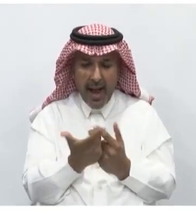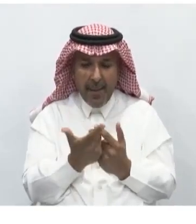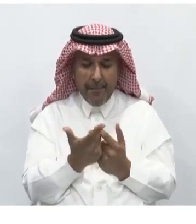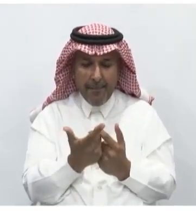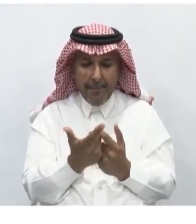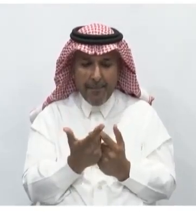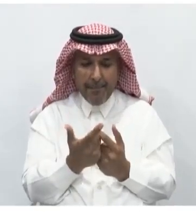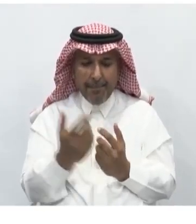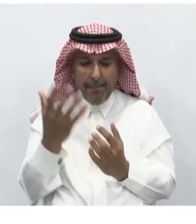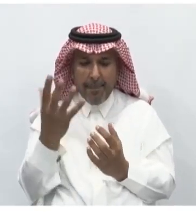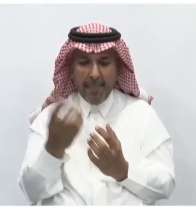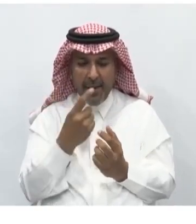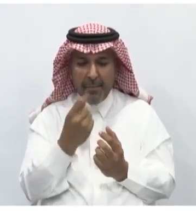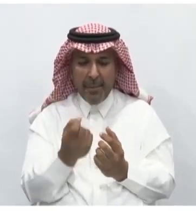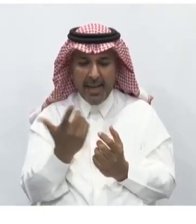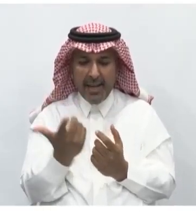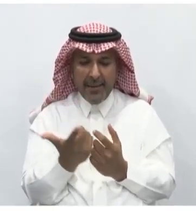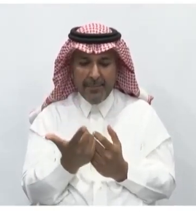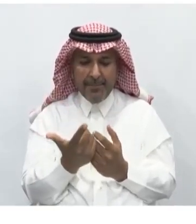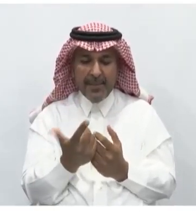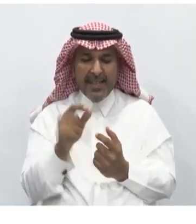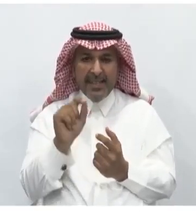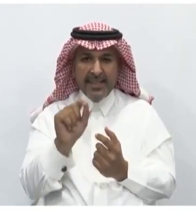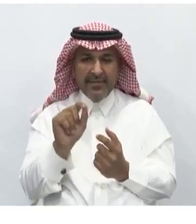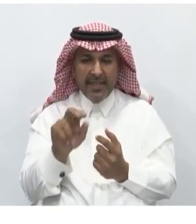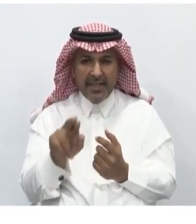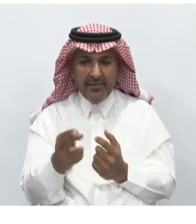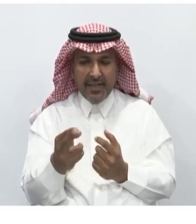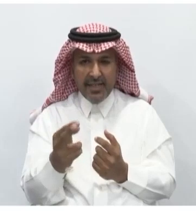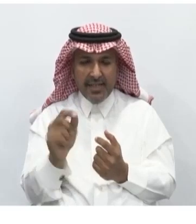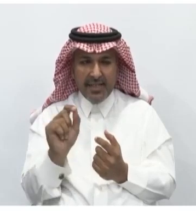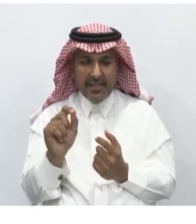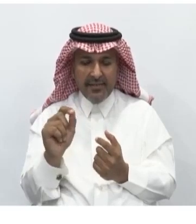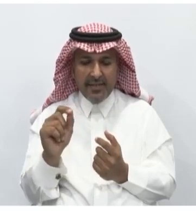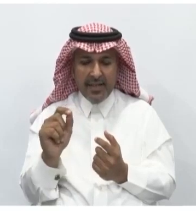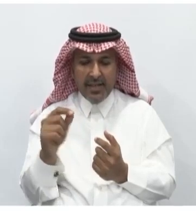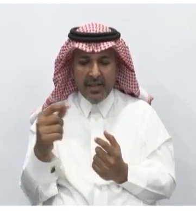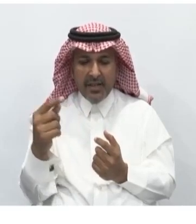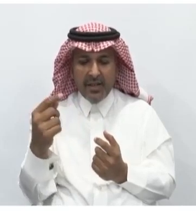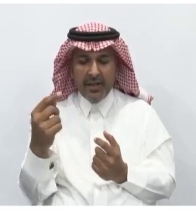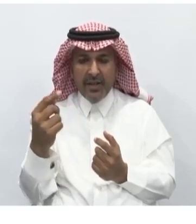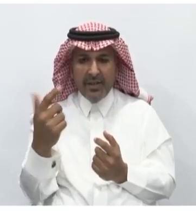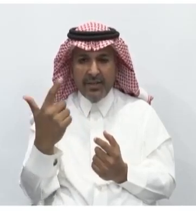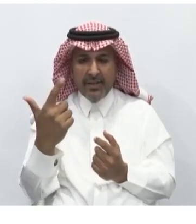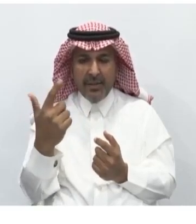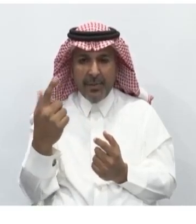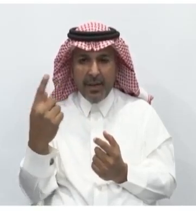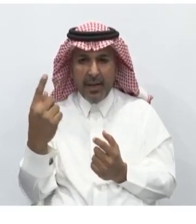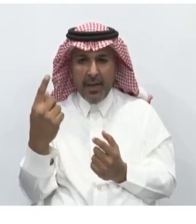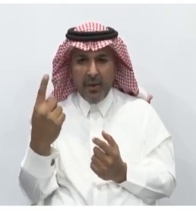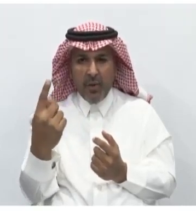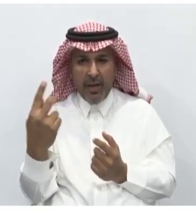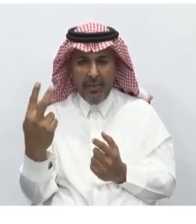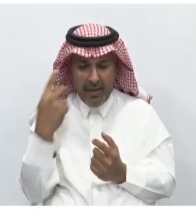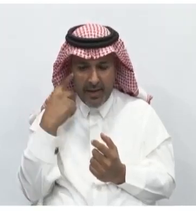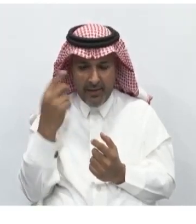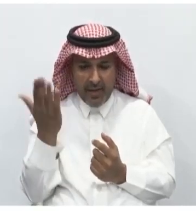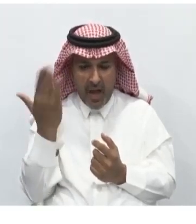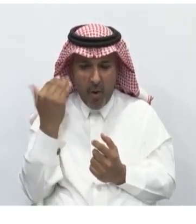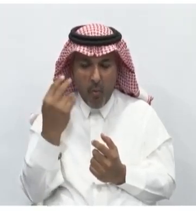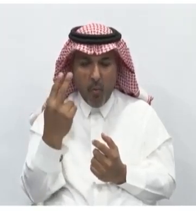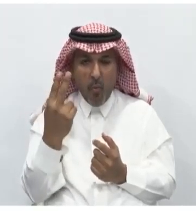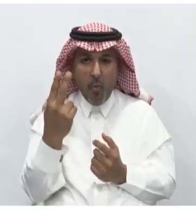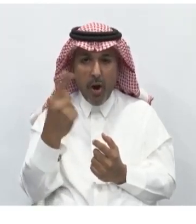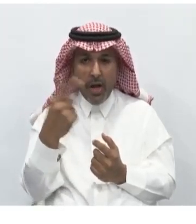من كلوريد الكوبالت اللامائي. إذا تحول من المائي. إلى اللامائي. كان 11.75